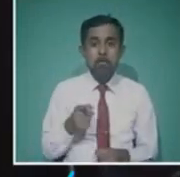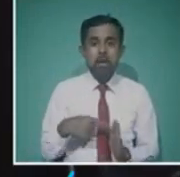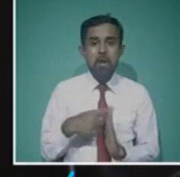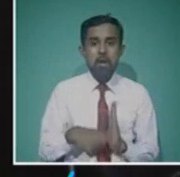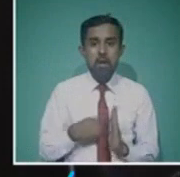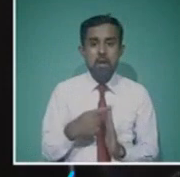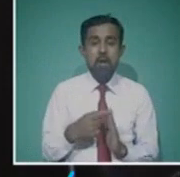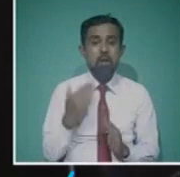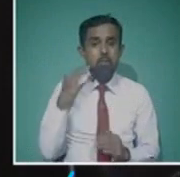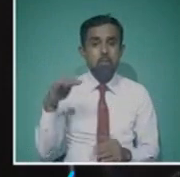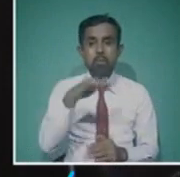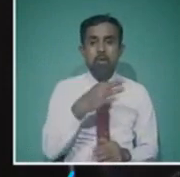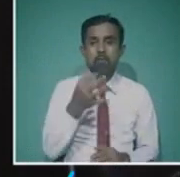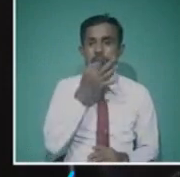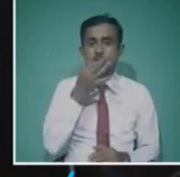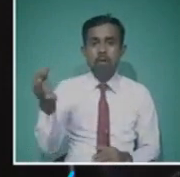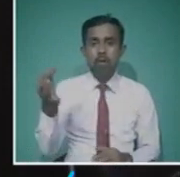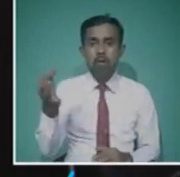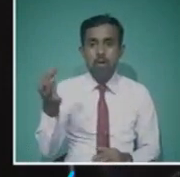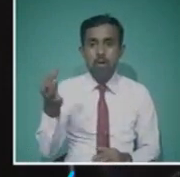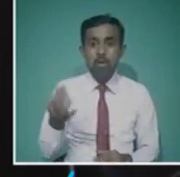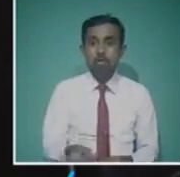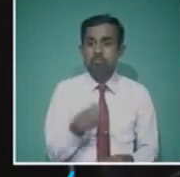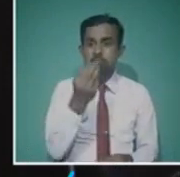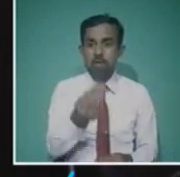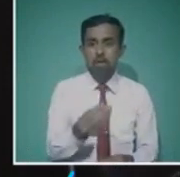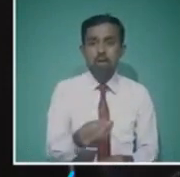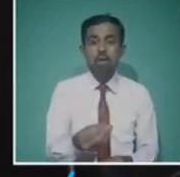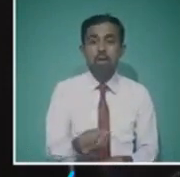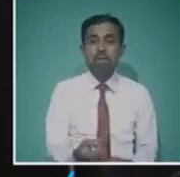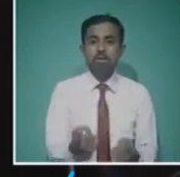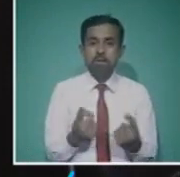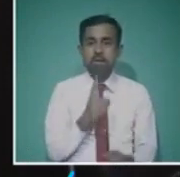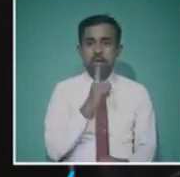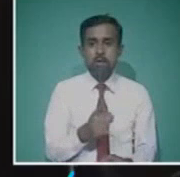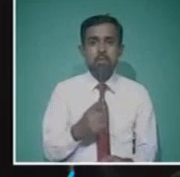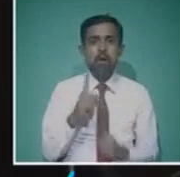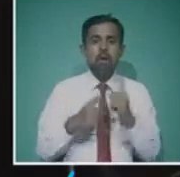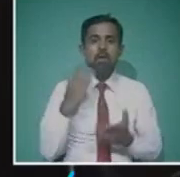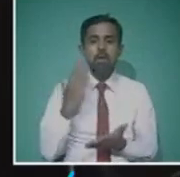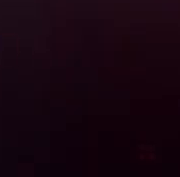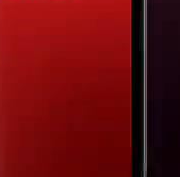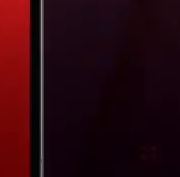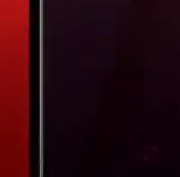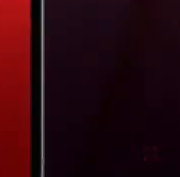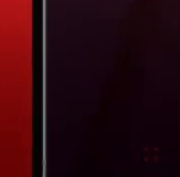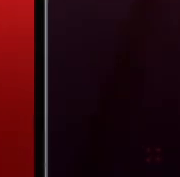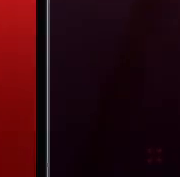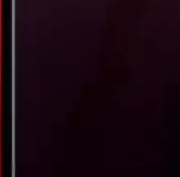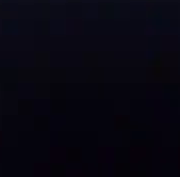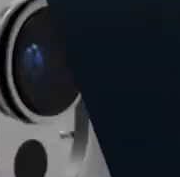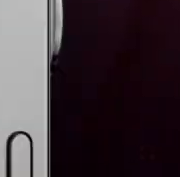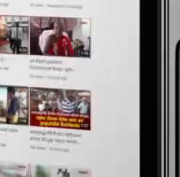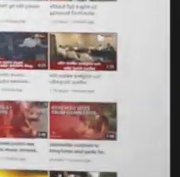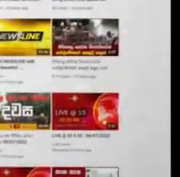රටේ ජනතාවගේ චෝදනා පත්‍රය ලබා දෙන්නේ කියා ඉල්ලමින් මගේ වචනය අමාරක. ඇත්ත